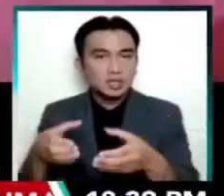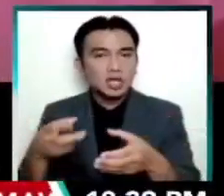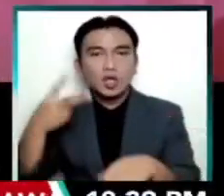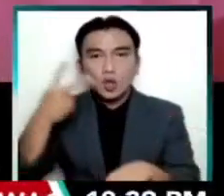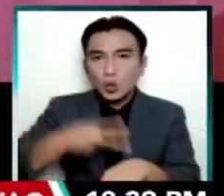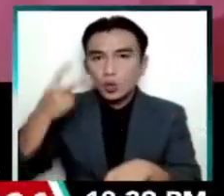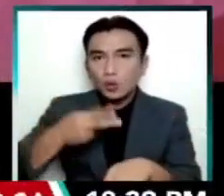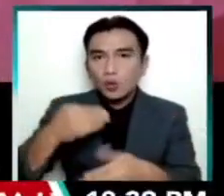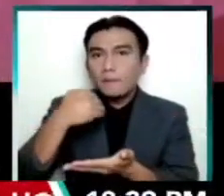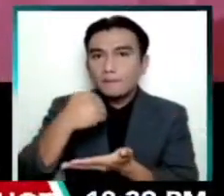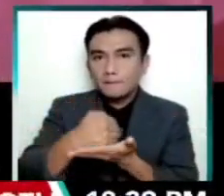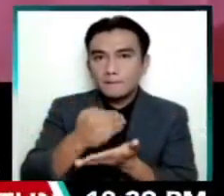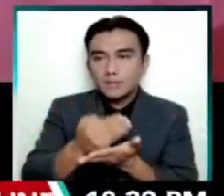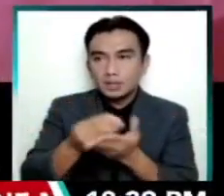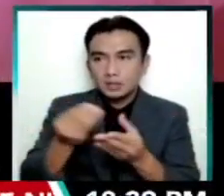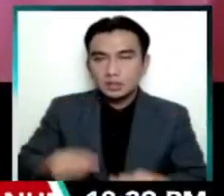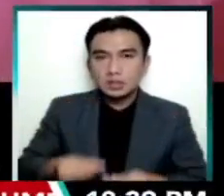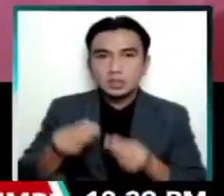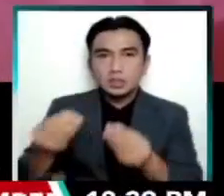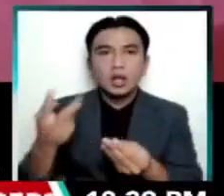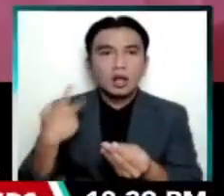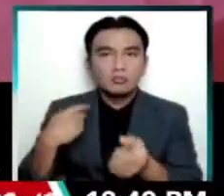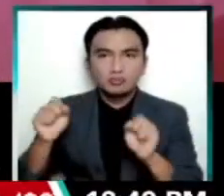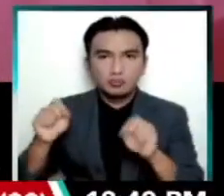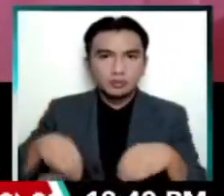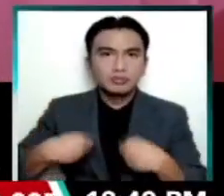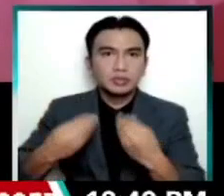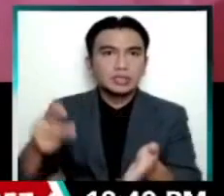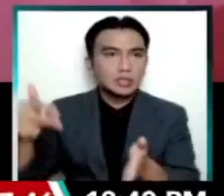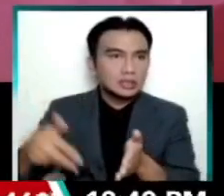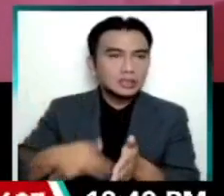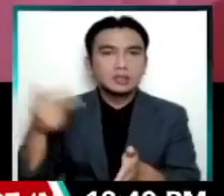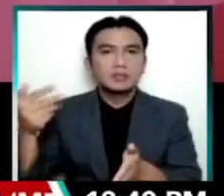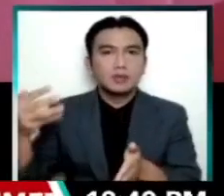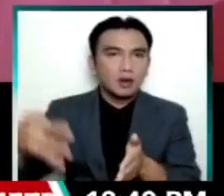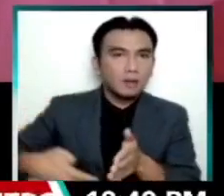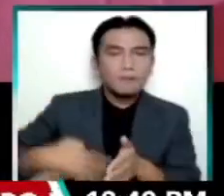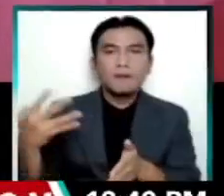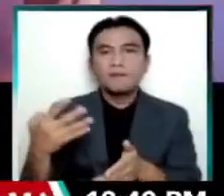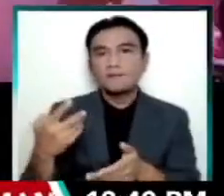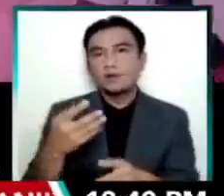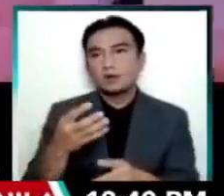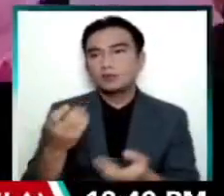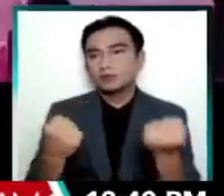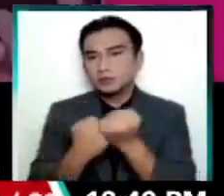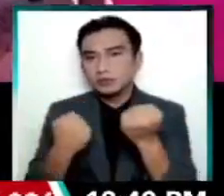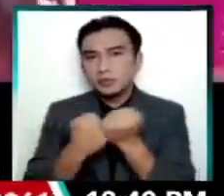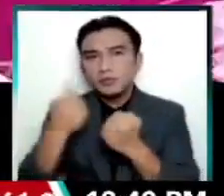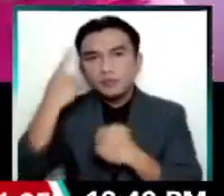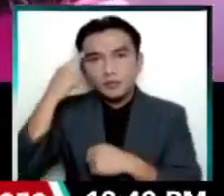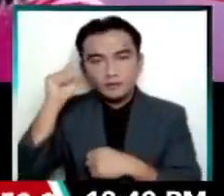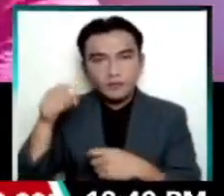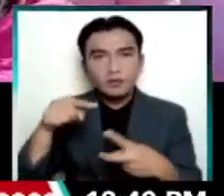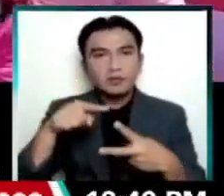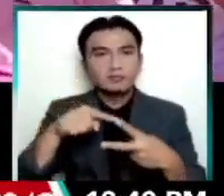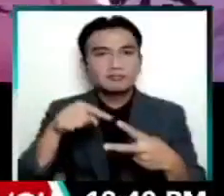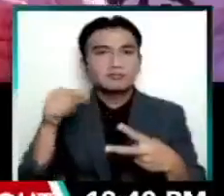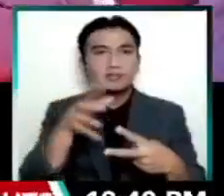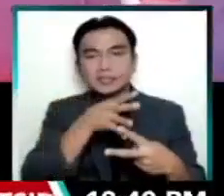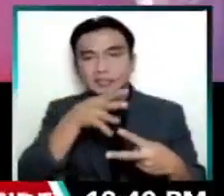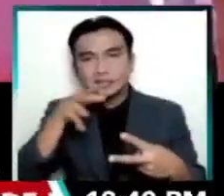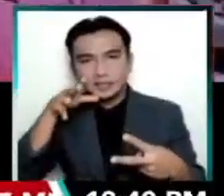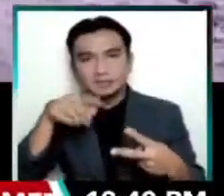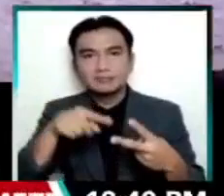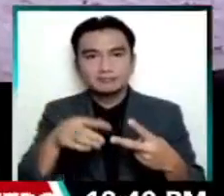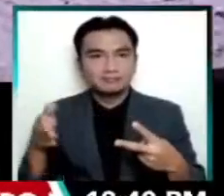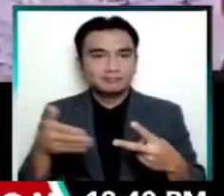para mabigyan ng triple o quadruple yung suporta sa mga magsasaka at mangingisda. Mula Ilocos Sur, bumiyahe